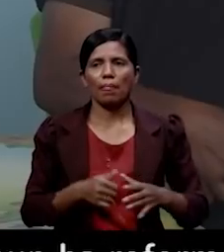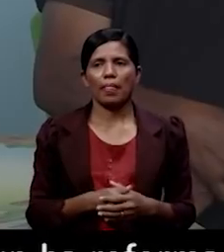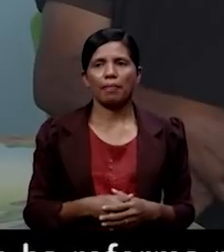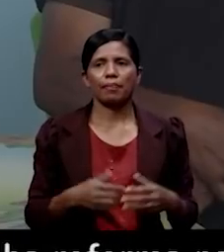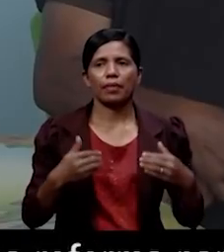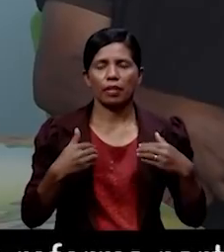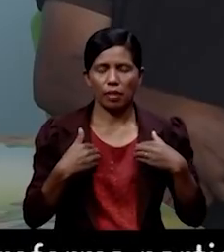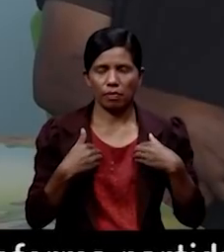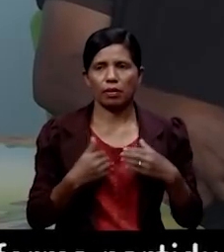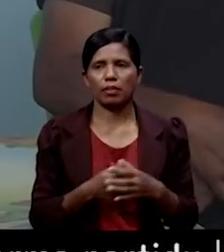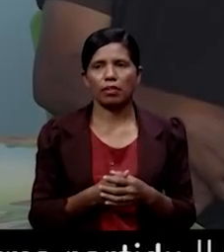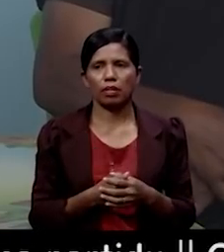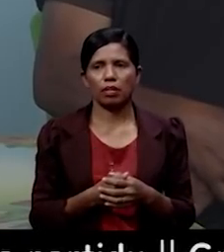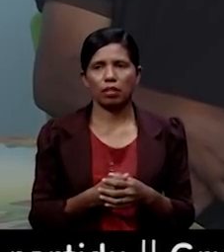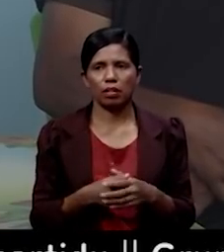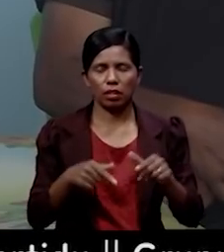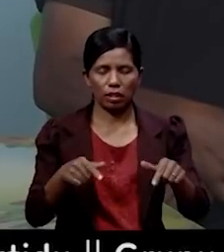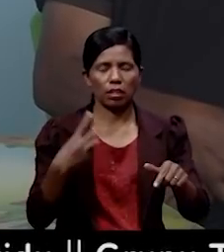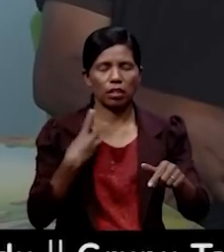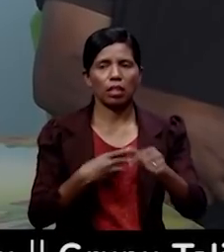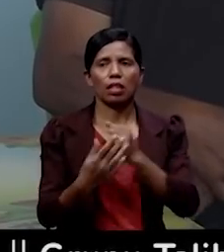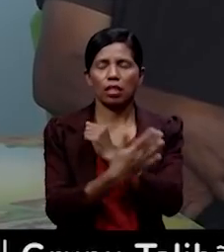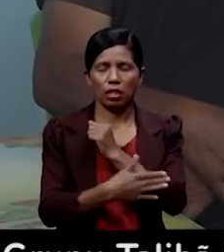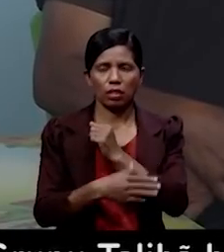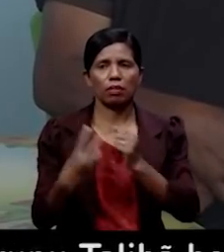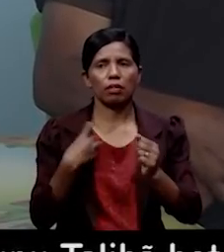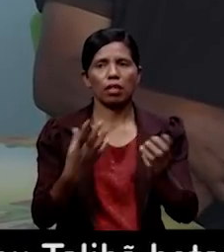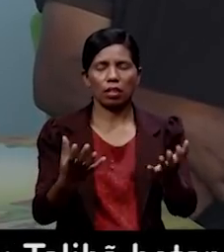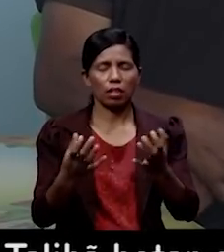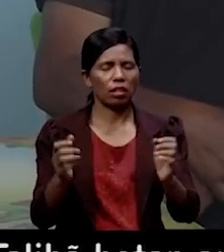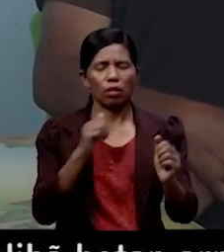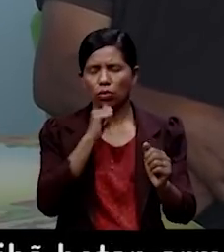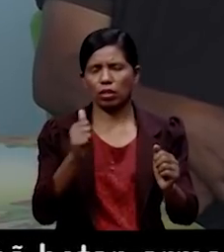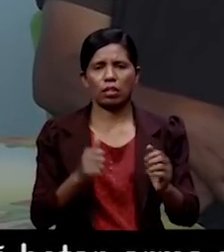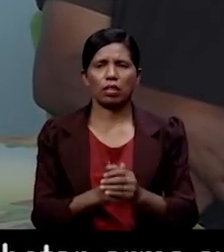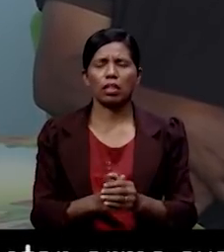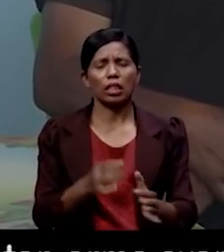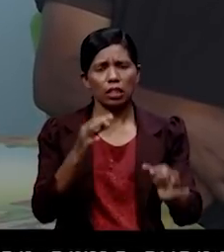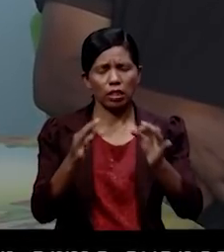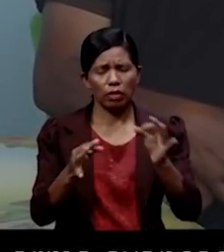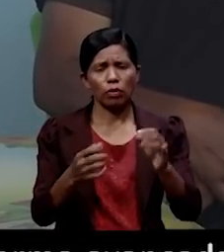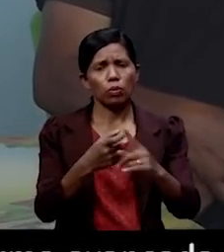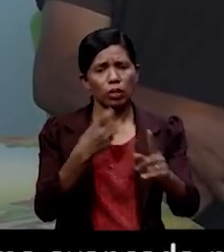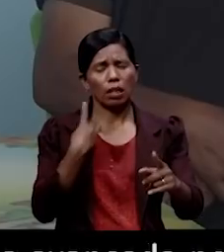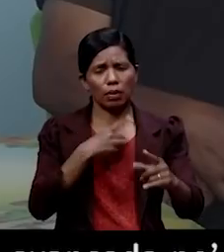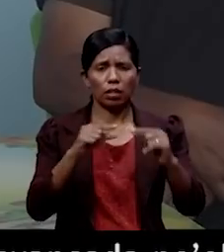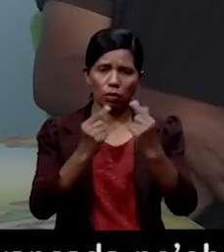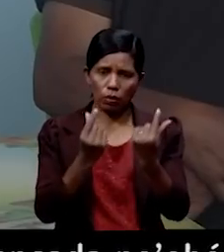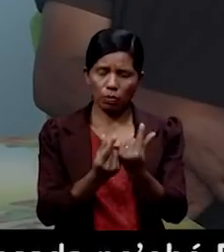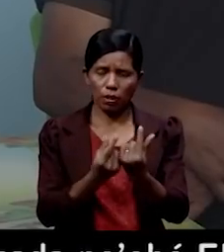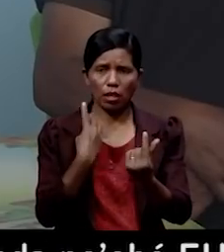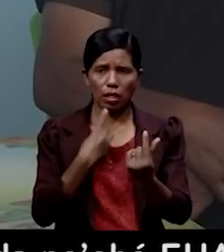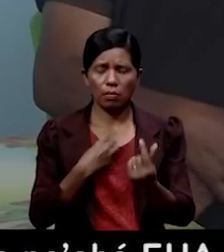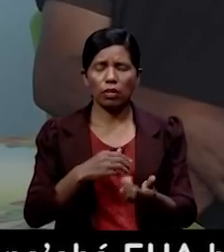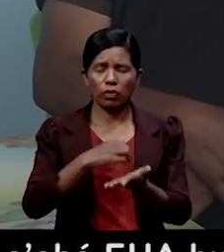sarne sempre akontes file file ya itani rani ta kara ka lagosta buat sarne se kari klius alma mor ronsan yo